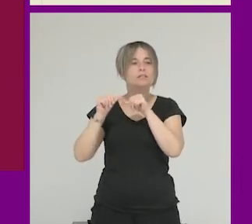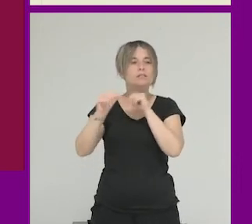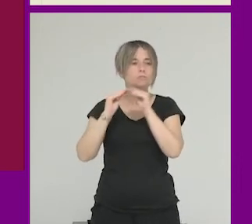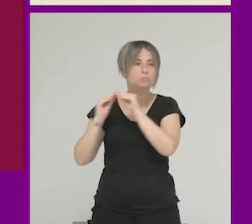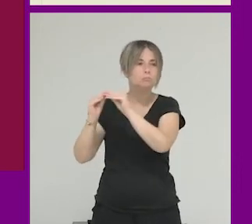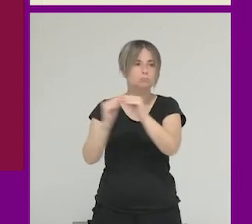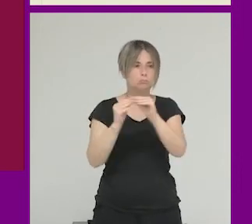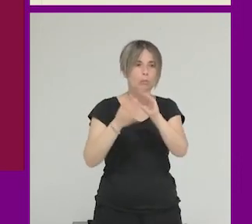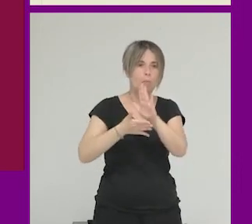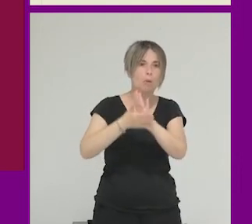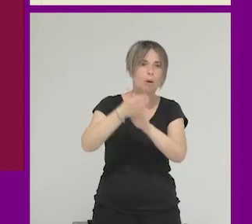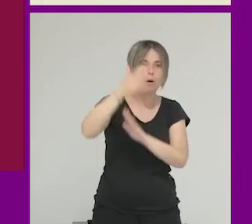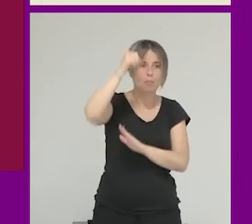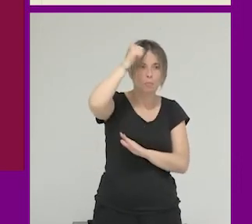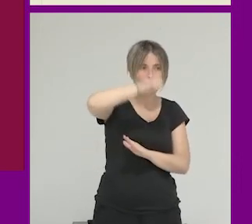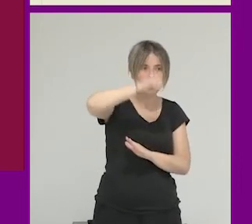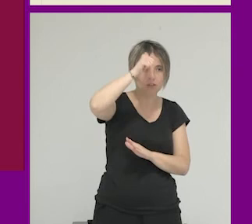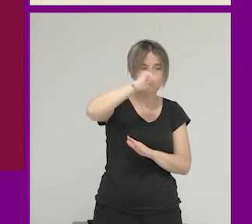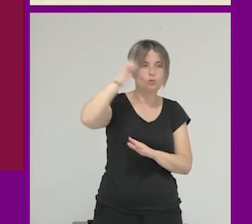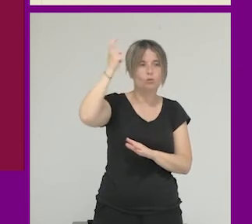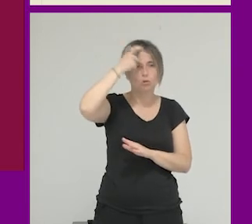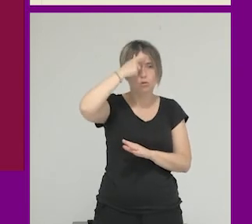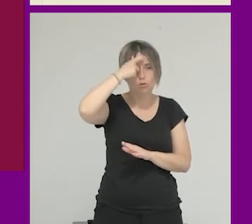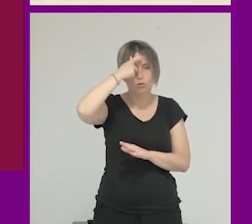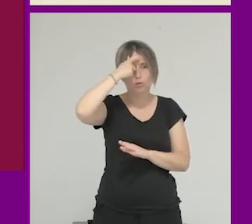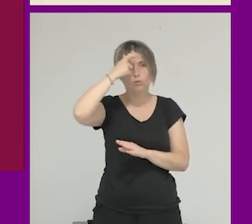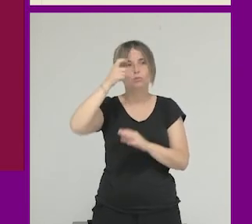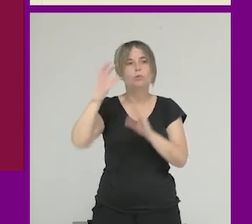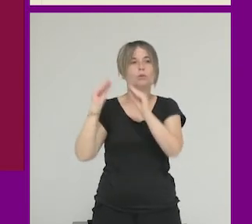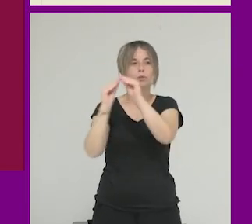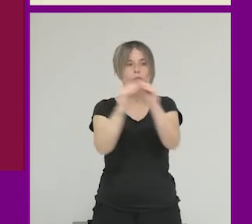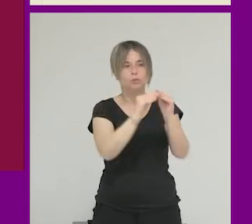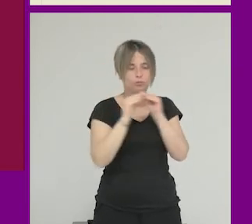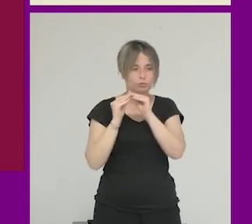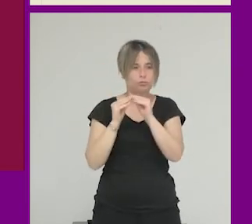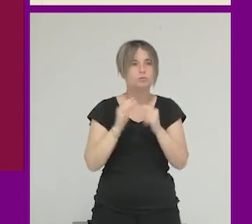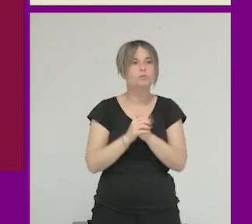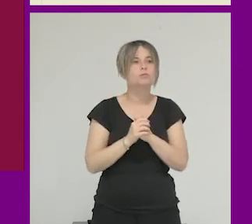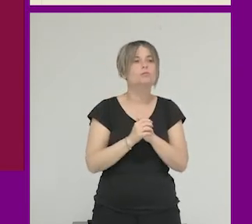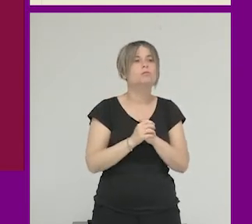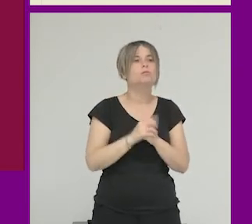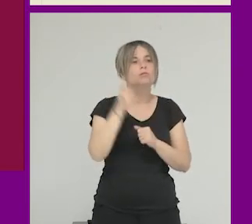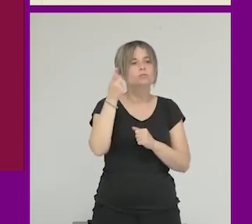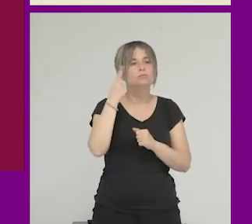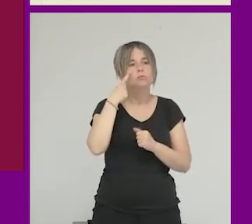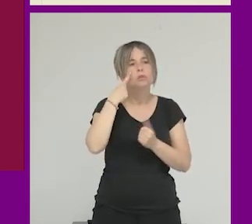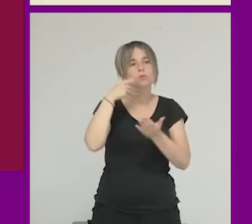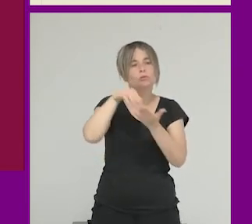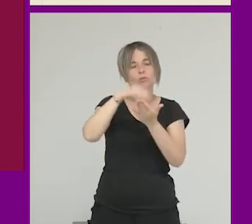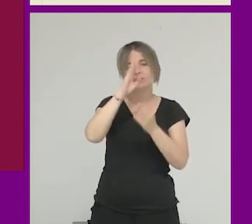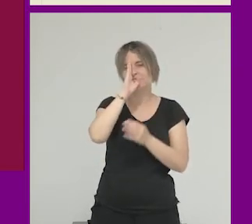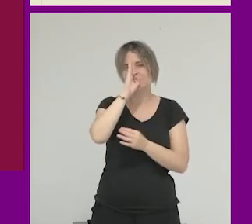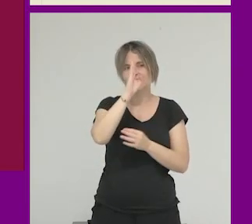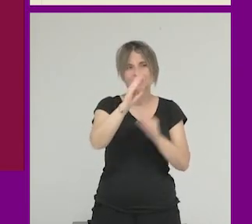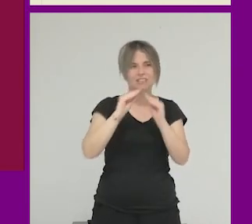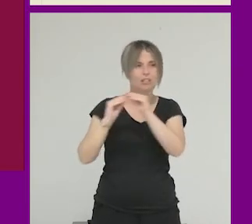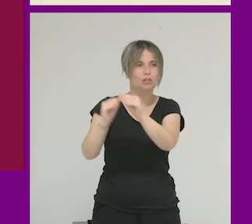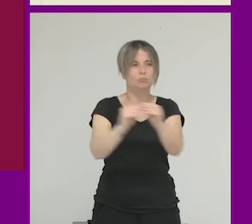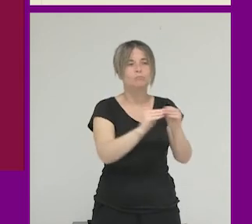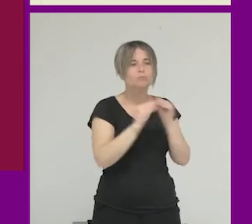datorrena maskulinitate hegemonikotik, kolokan jarri behar dien hegemoniak, ez, eta